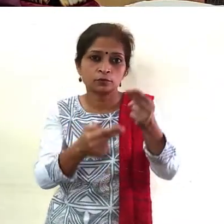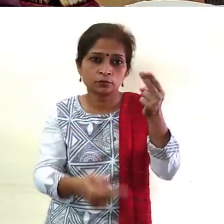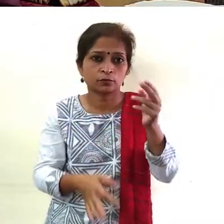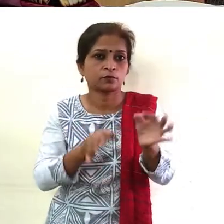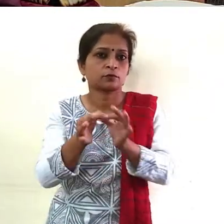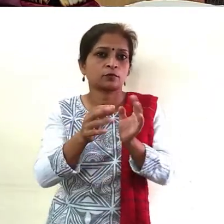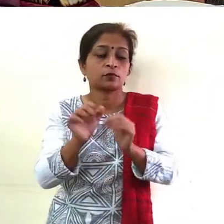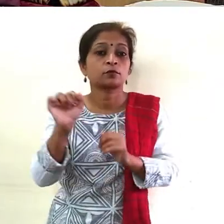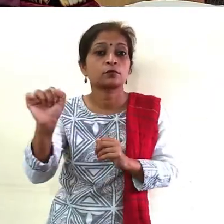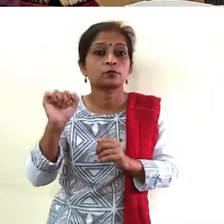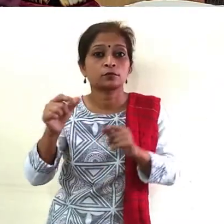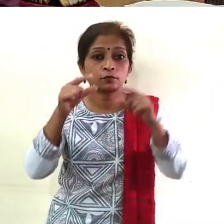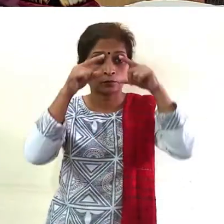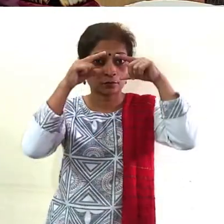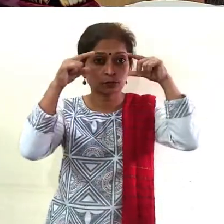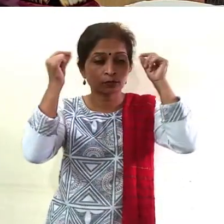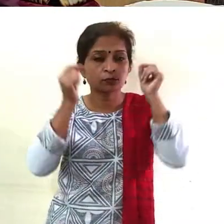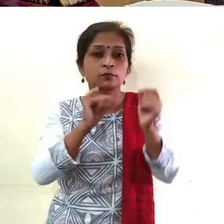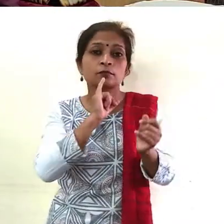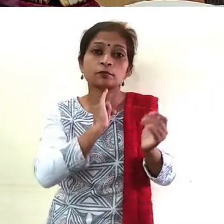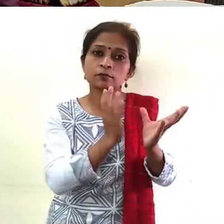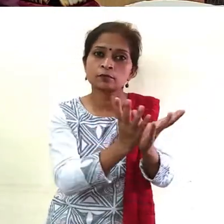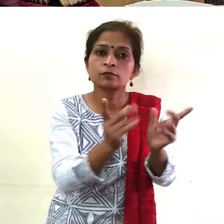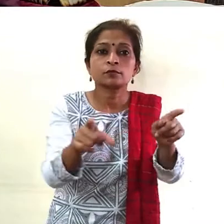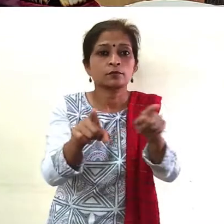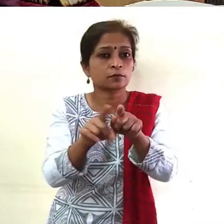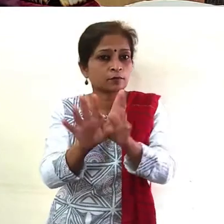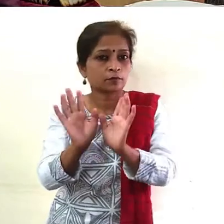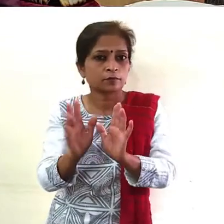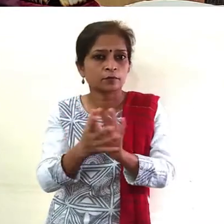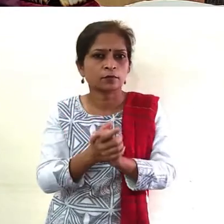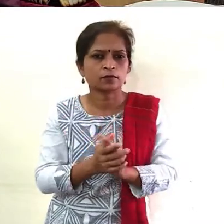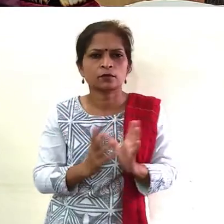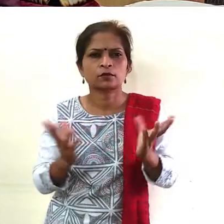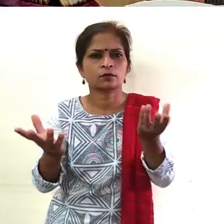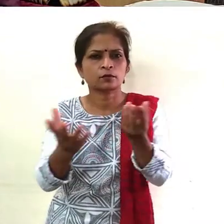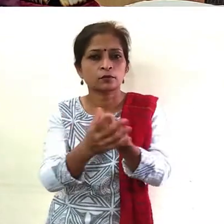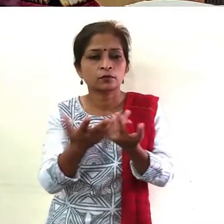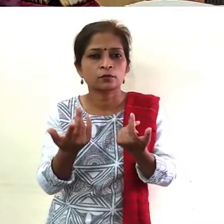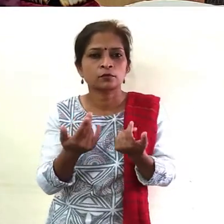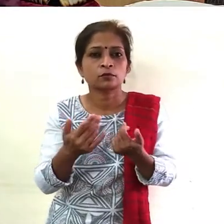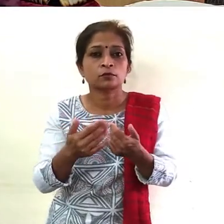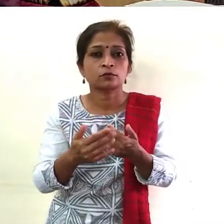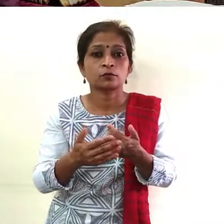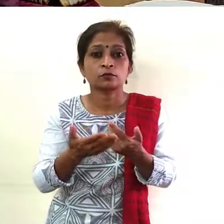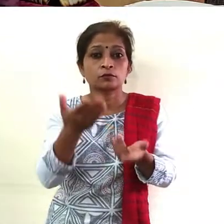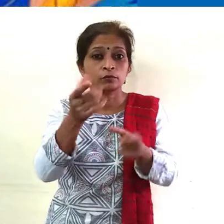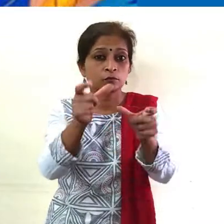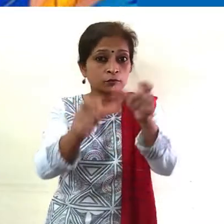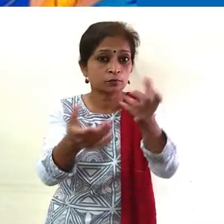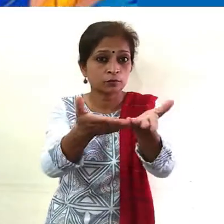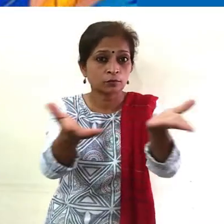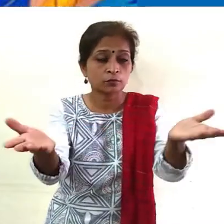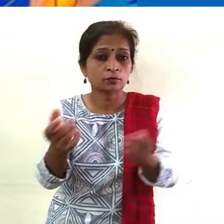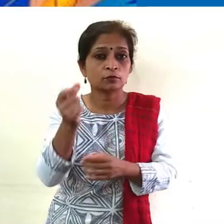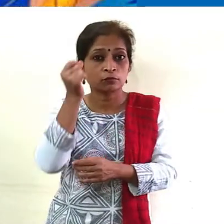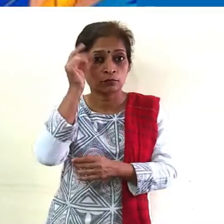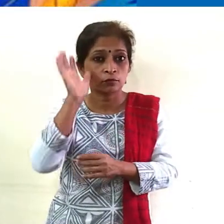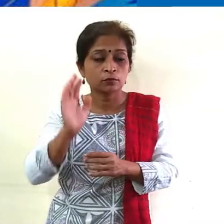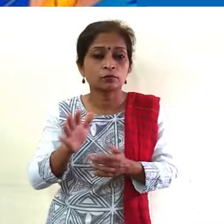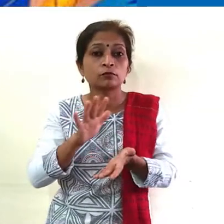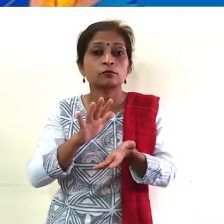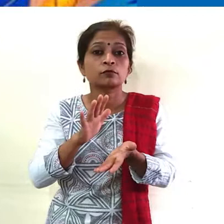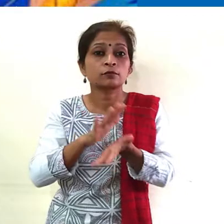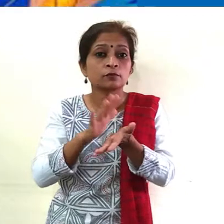की तरह है, कमल नयन जिन्हें भी हम बोलते हैं। हम में से इस कहानी के बाद हो सकता है कई लोग ये जान जाए कि दशहरा क्यों मनाते